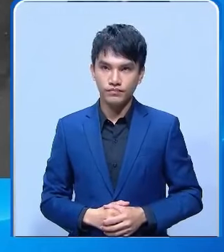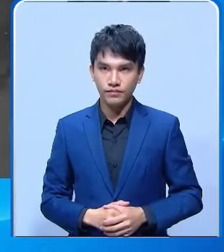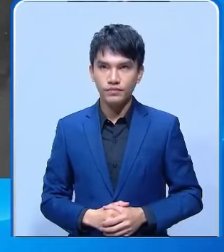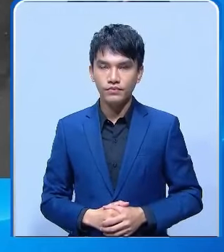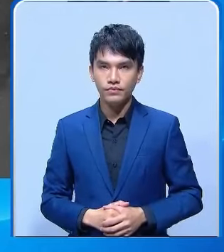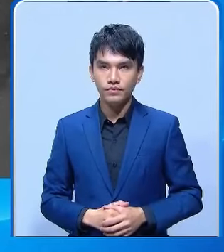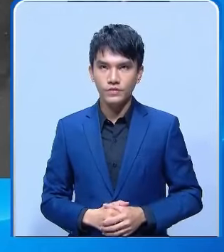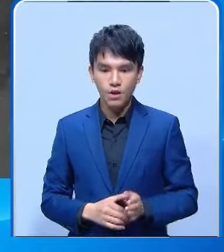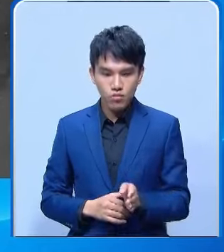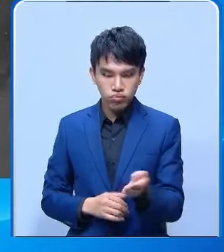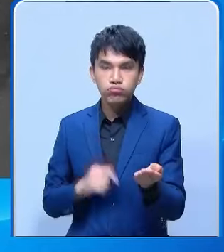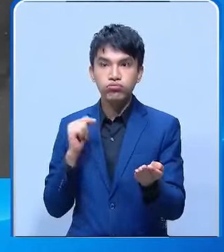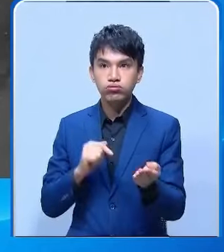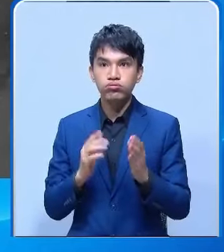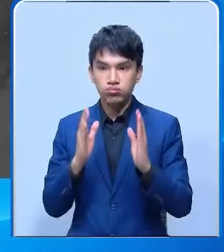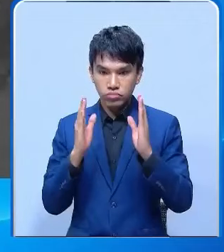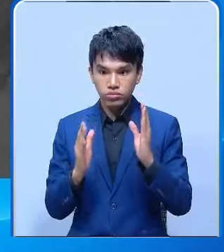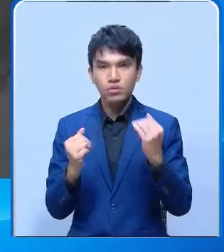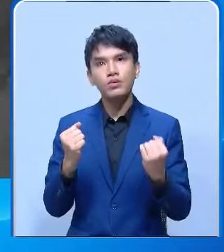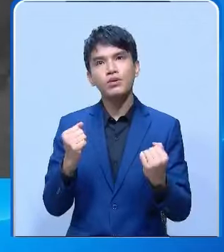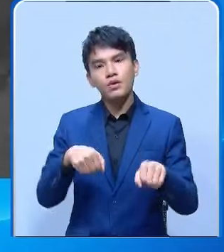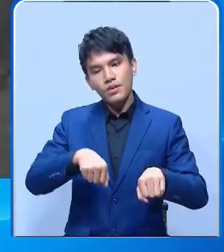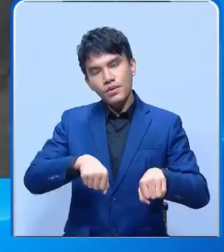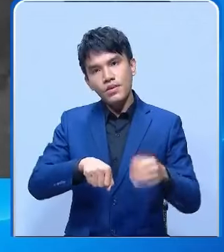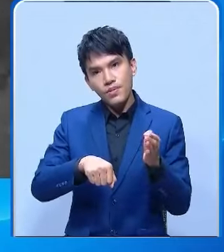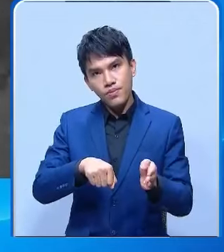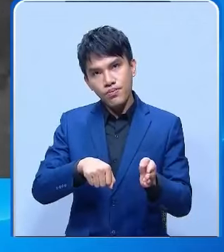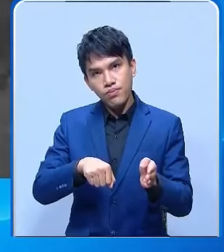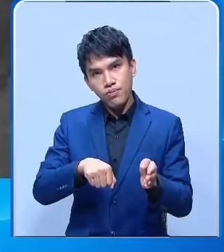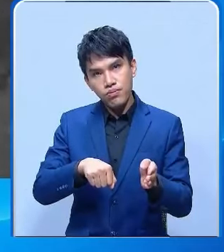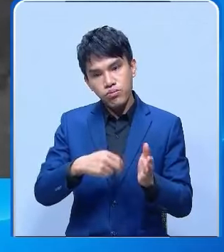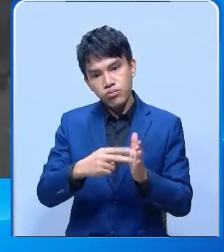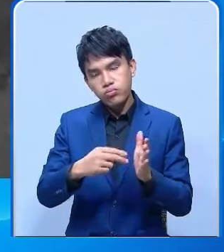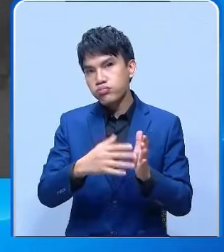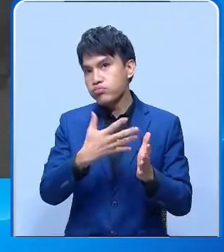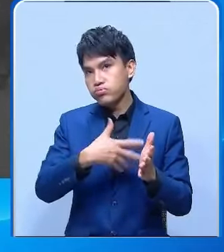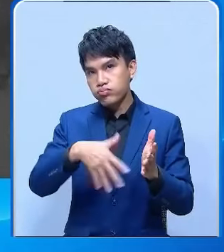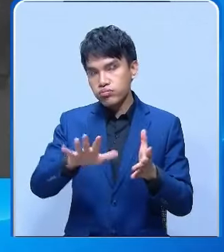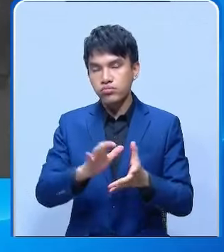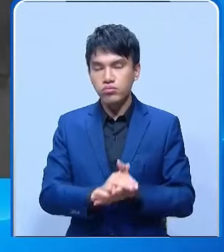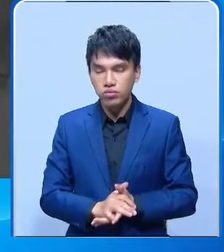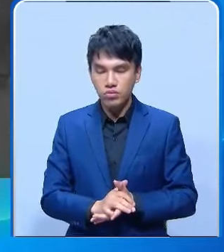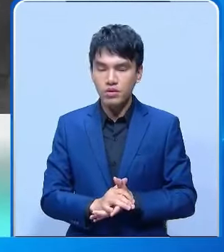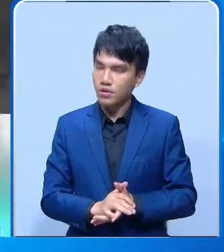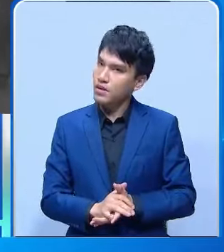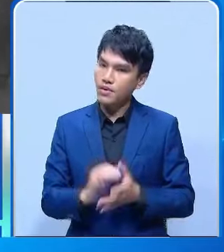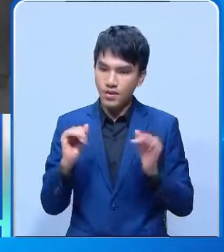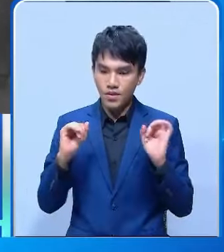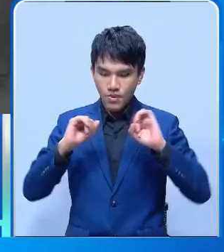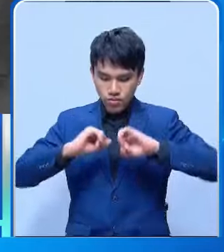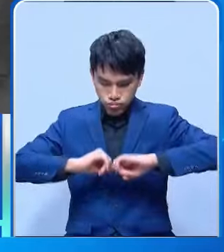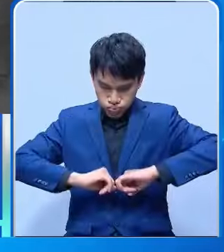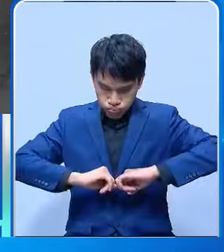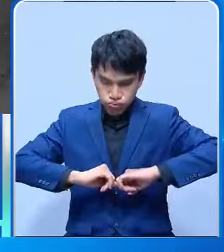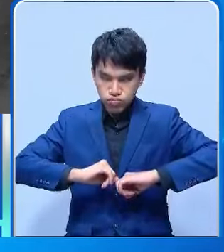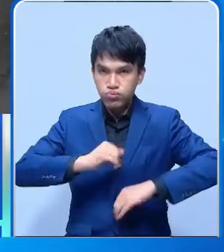คันนึงล้มค่ะส่วนคนขี่เนี่ยแล้วก็คนซ้อนลุกขึ้นมาแล้วก็วิ่งหนีตายก่อนที่1ใน2ตัดสินใจกระโดด